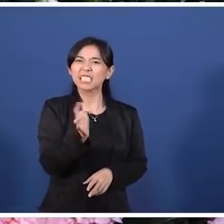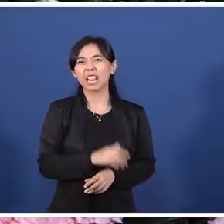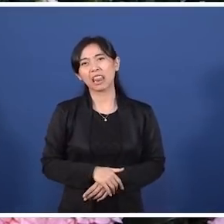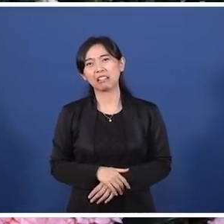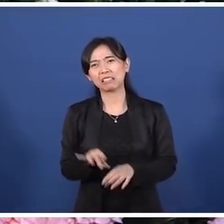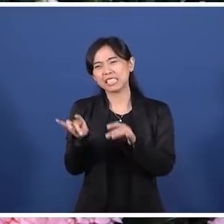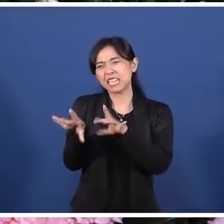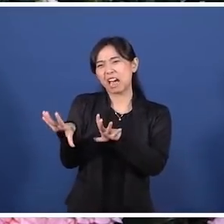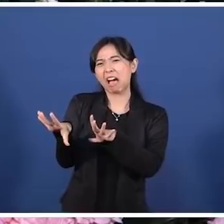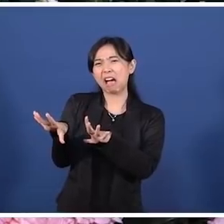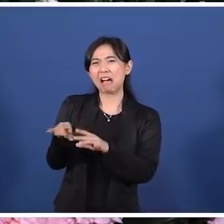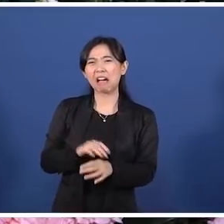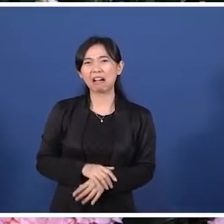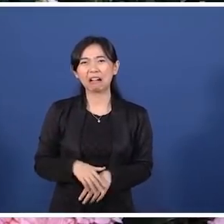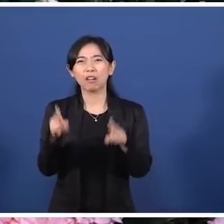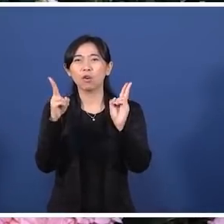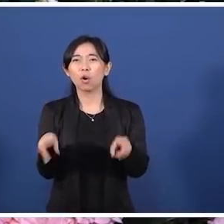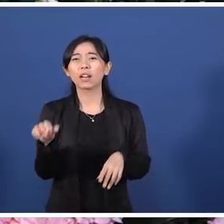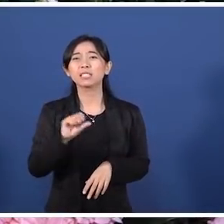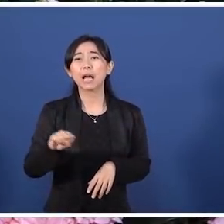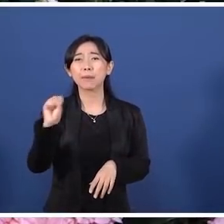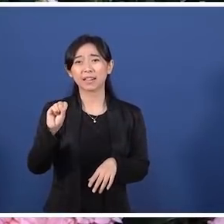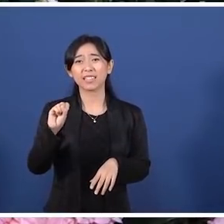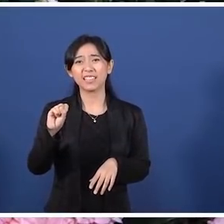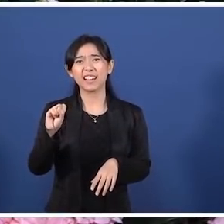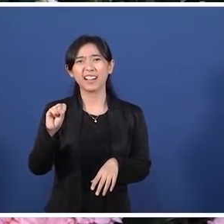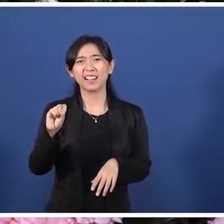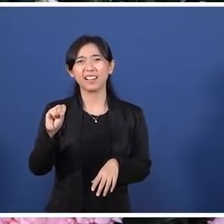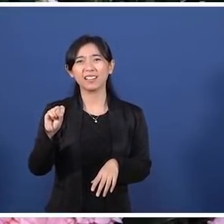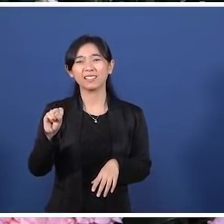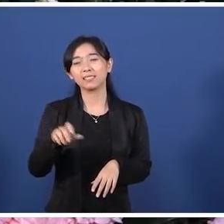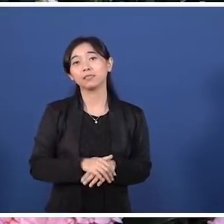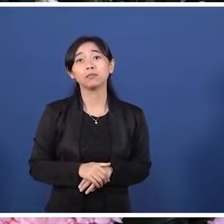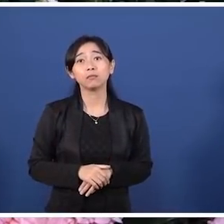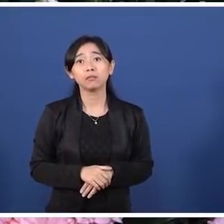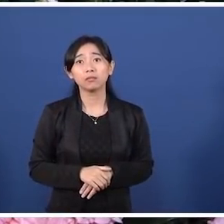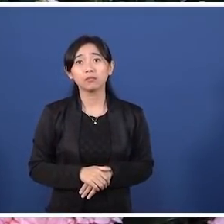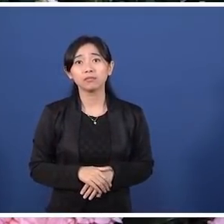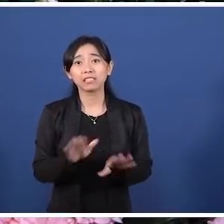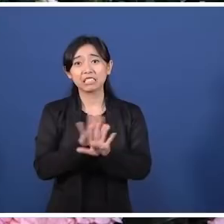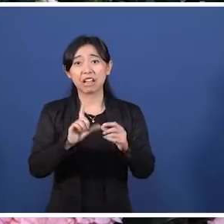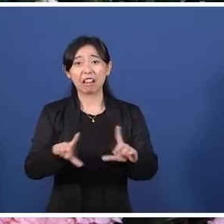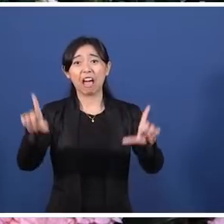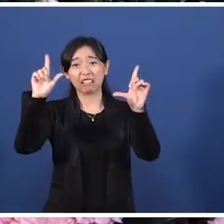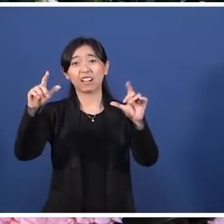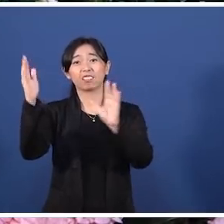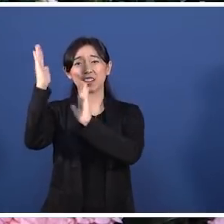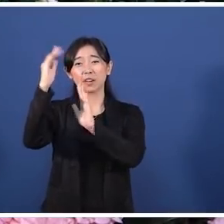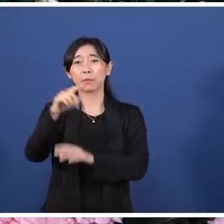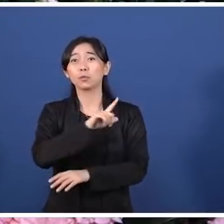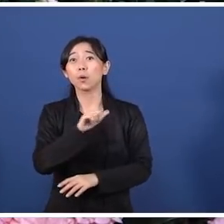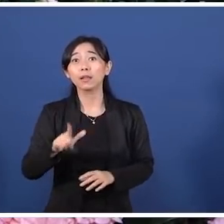orang Samaria, yang tidak pernah diperhitungkan sebagai orang-orang yang layak ada di hadapan